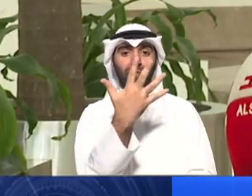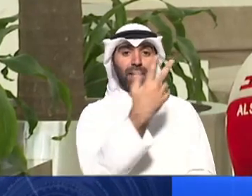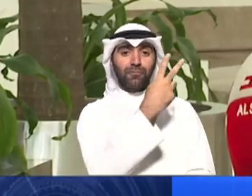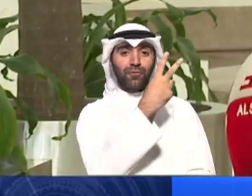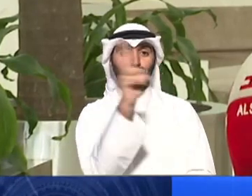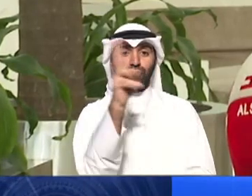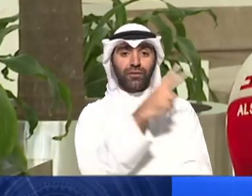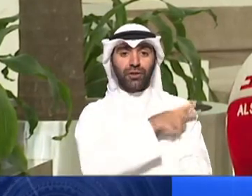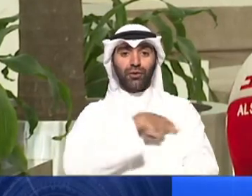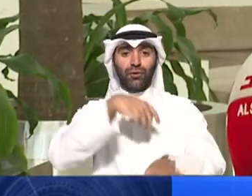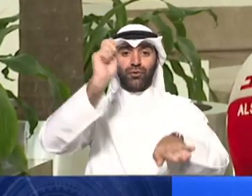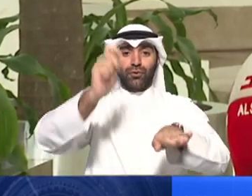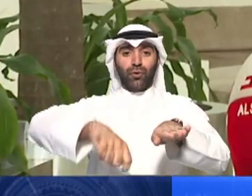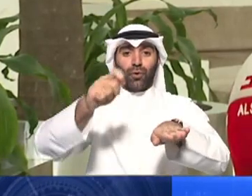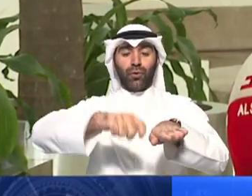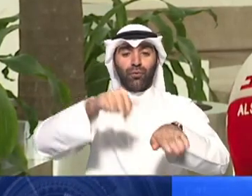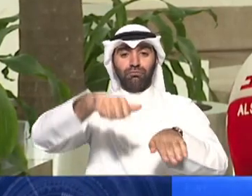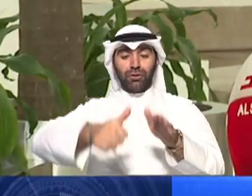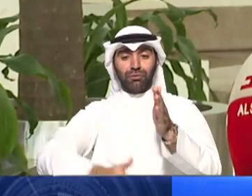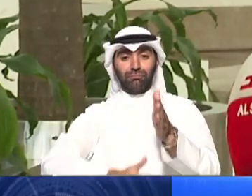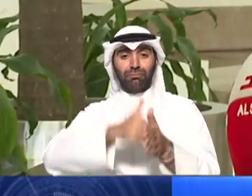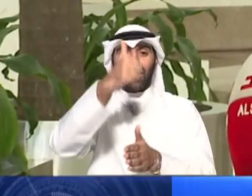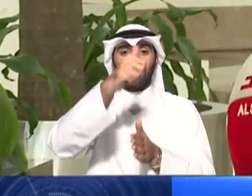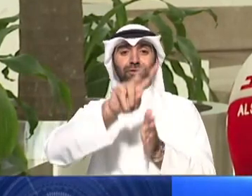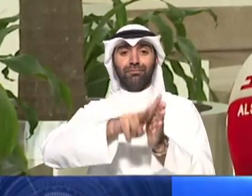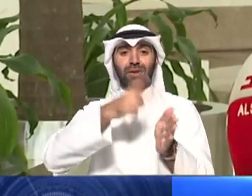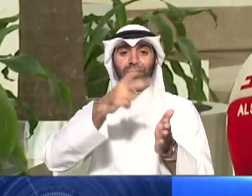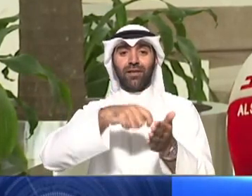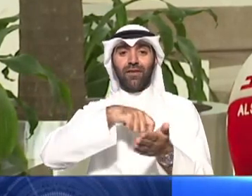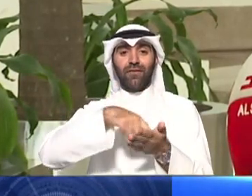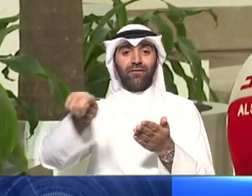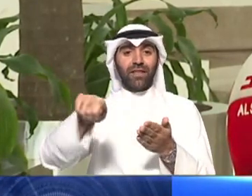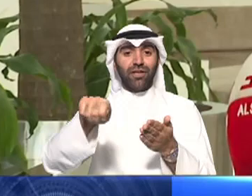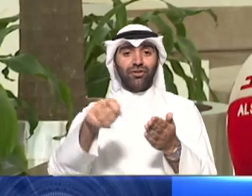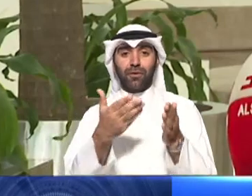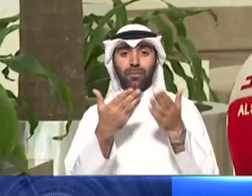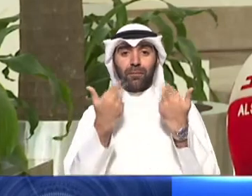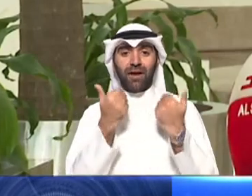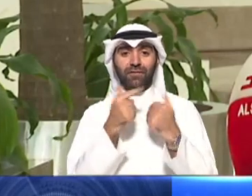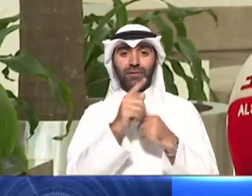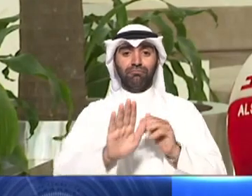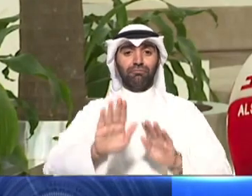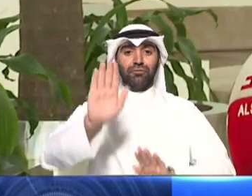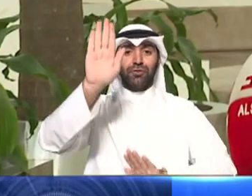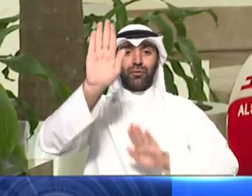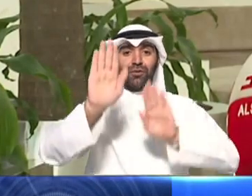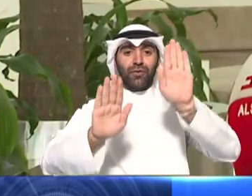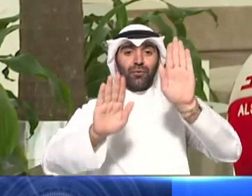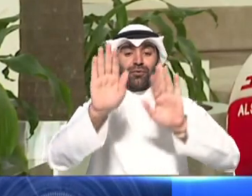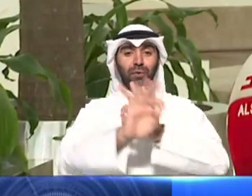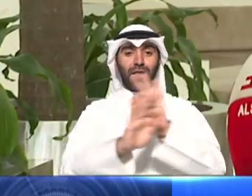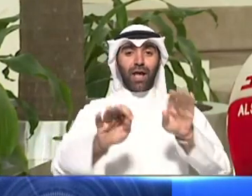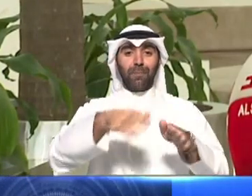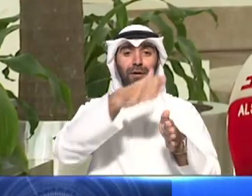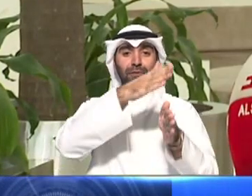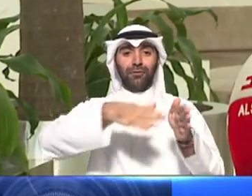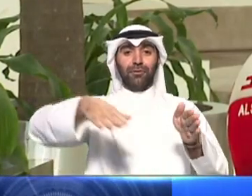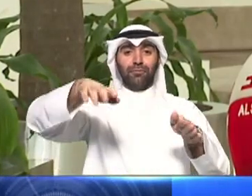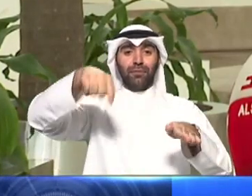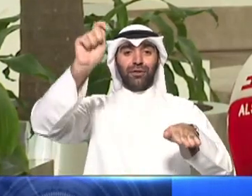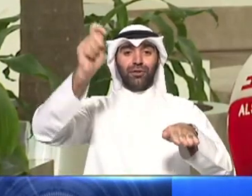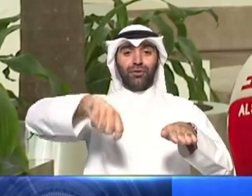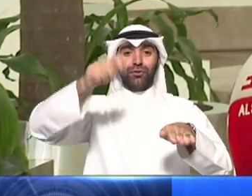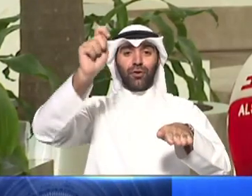التربية ب 29 صوت معاه، 15 ضده و3 امتناع. وبعد ذلك انتقلنا للتصويت